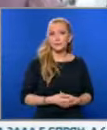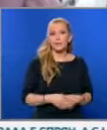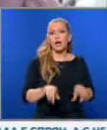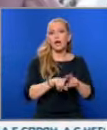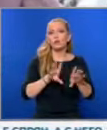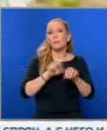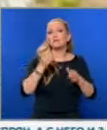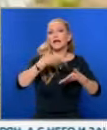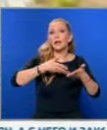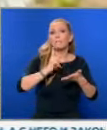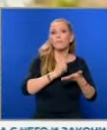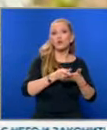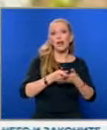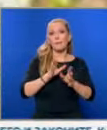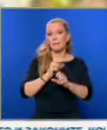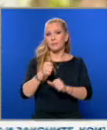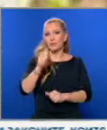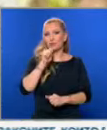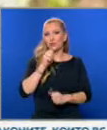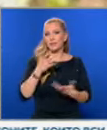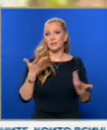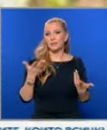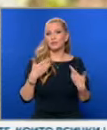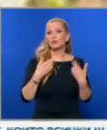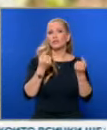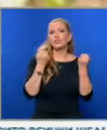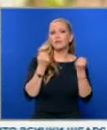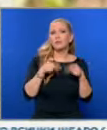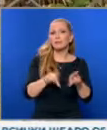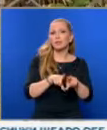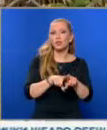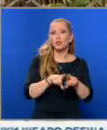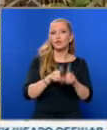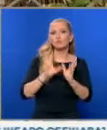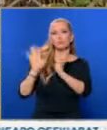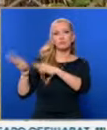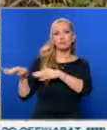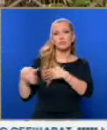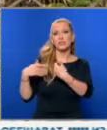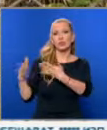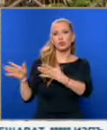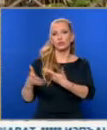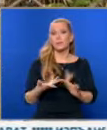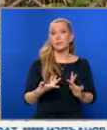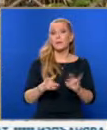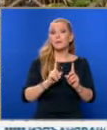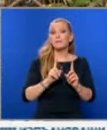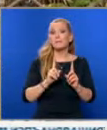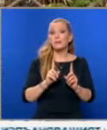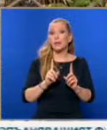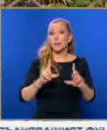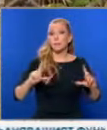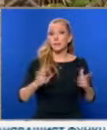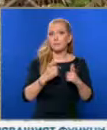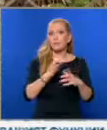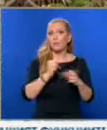че ли без хляб, по-може обаче без вода. Живеем тук като заточеници сме. Няма домакинство без туби и бидони